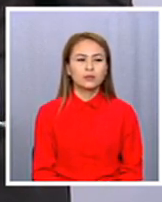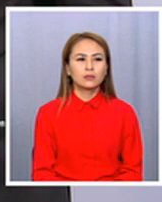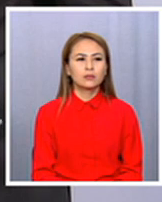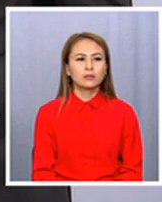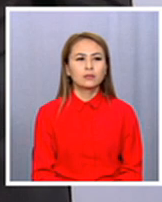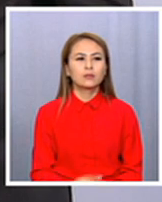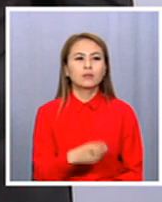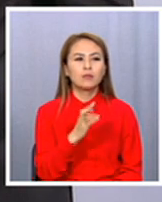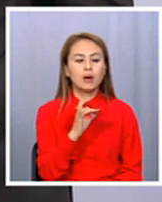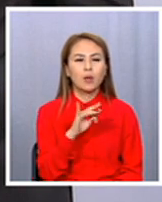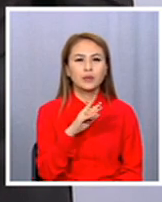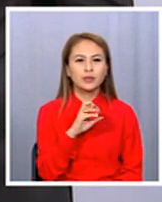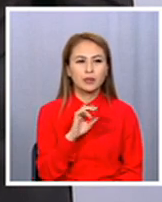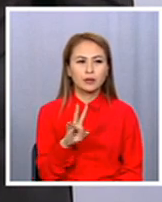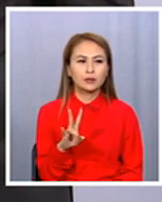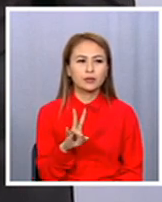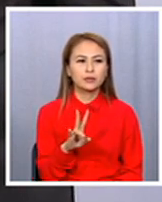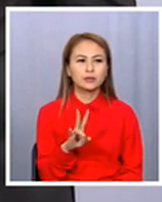браузер,